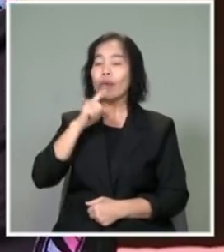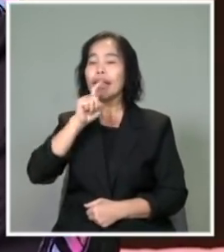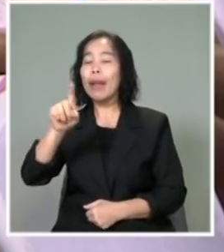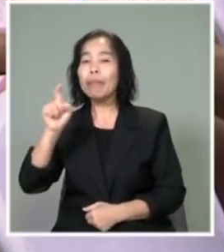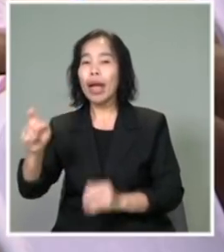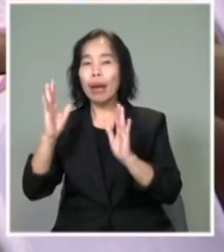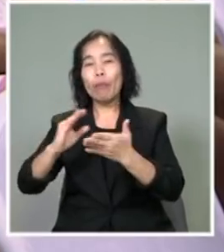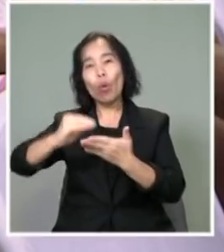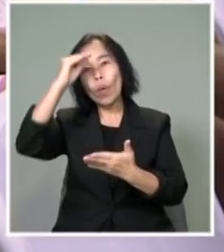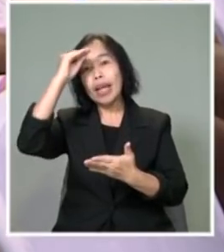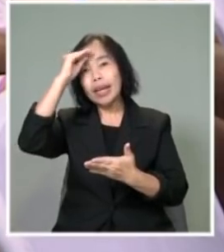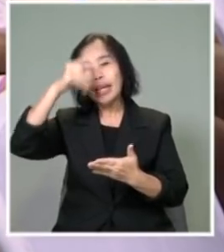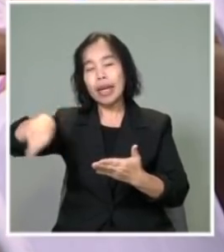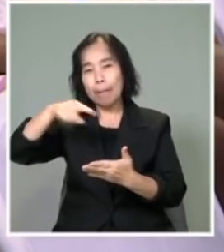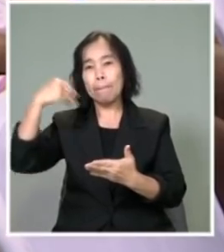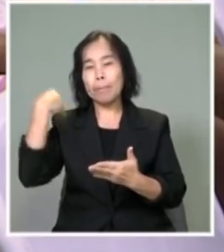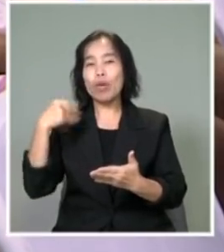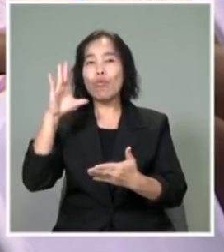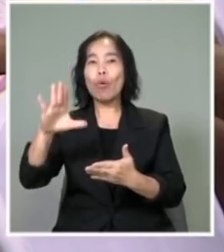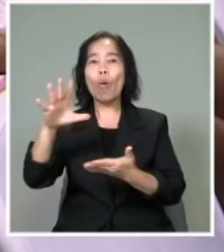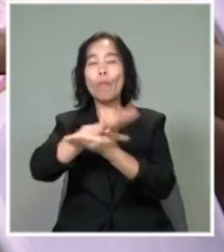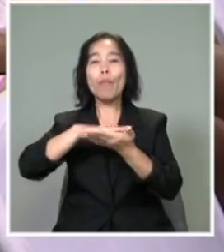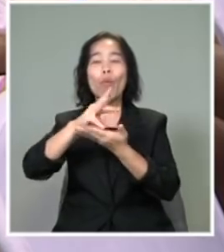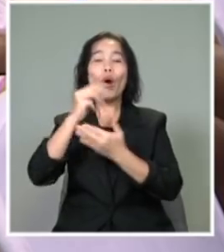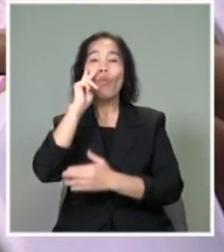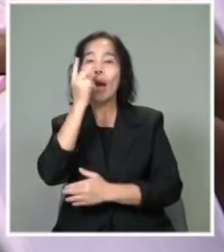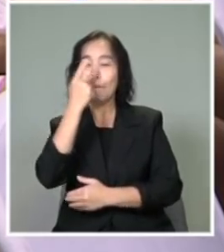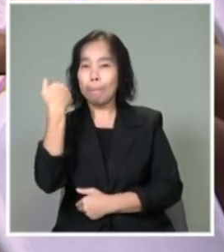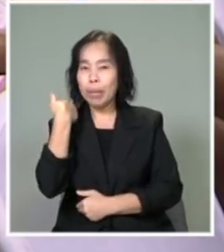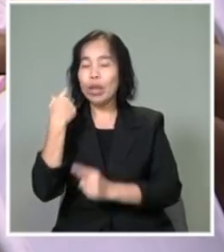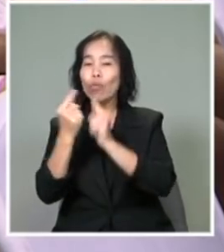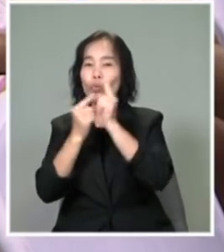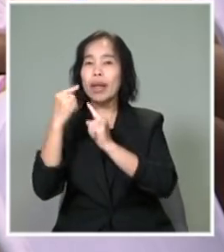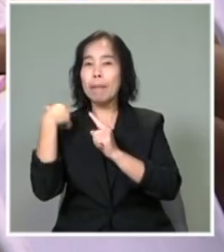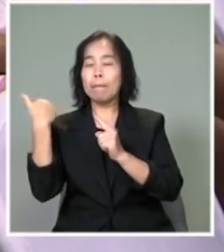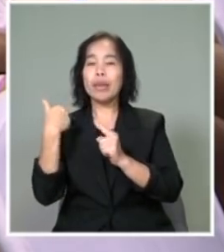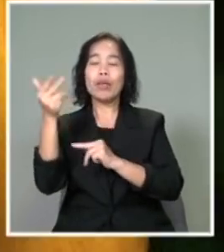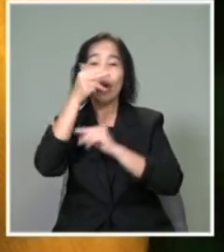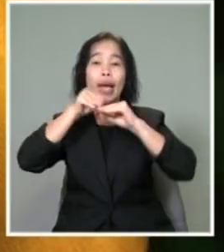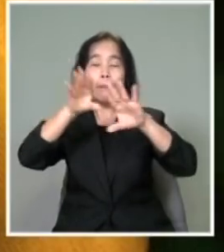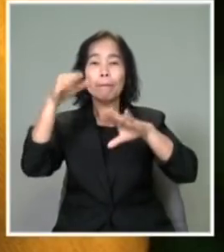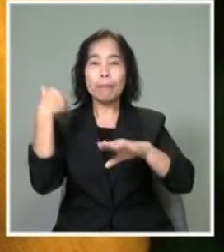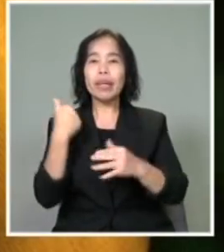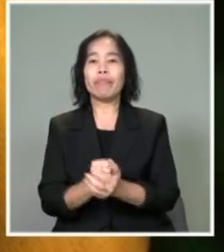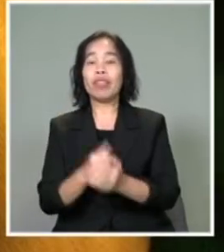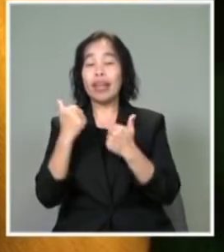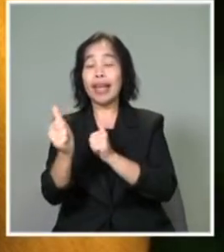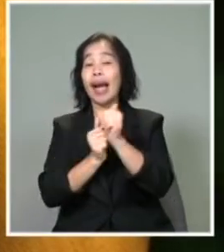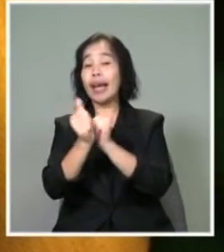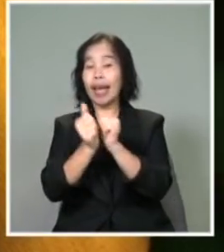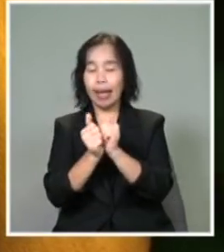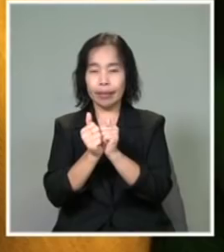งานสื่อสารงานสื่อในปีนี ้ ไม่ว่าจะเป็นการเข้ามามีส่วนร่วมในการถ่ายทอดสดเองด้วยนะครับรายละเอียดในปีนี้เนี่ยการแข่งขันและ